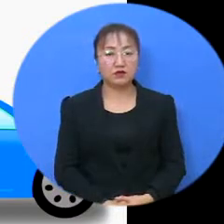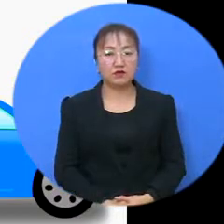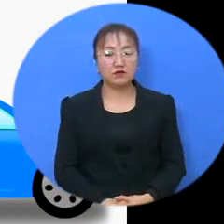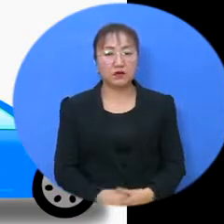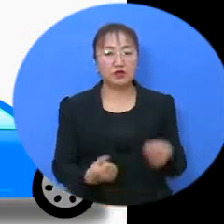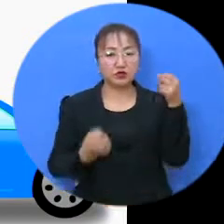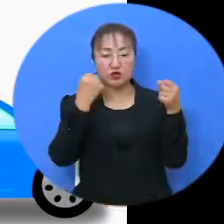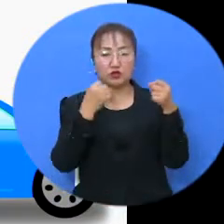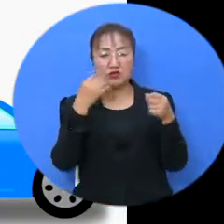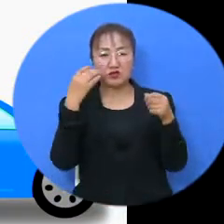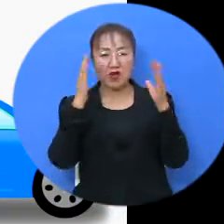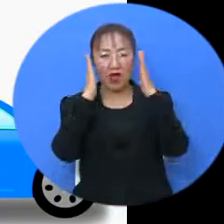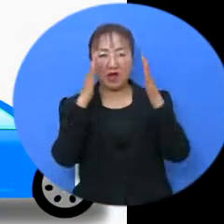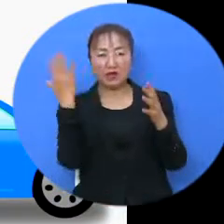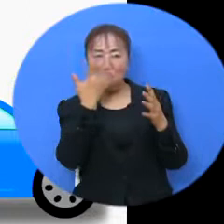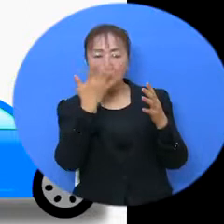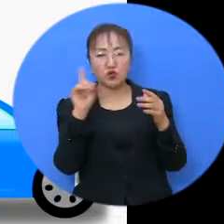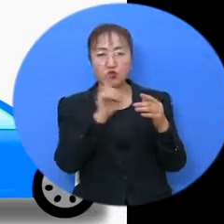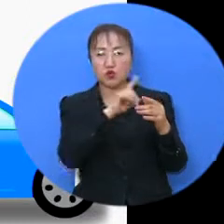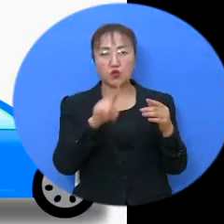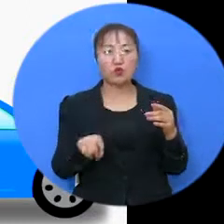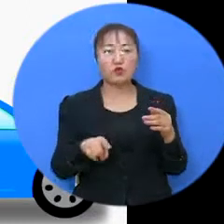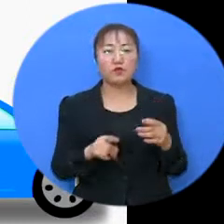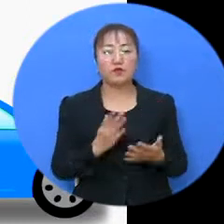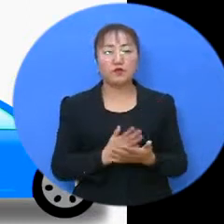Жолоочийн анхаарлыг сарниулахгүй байх.